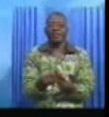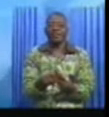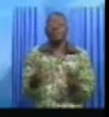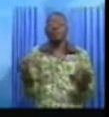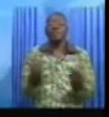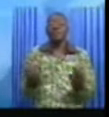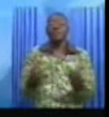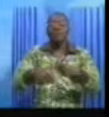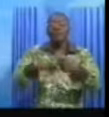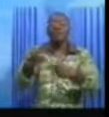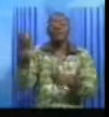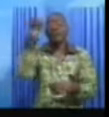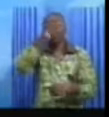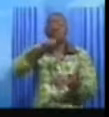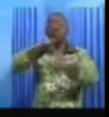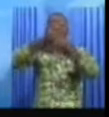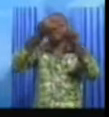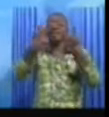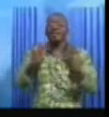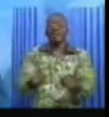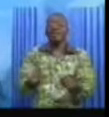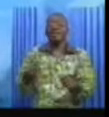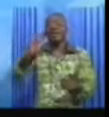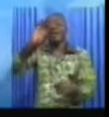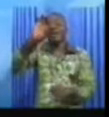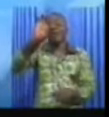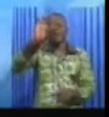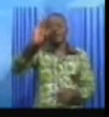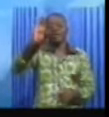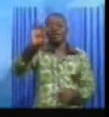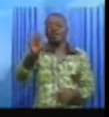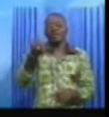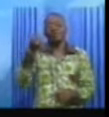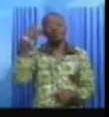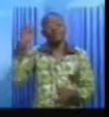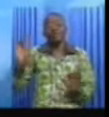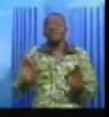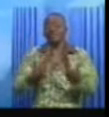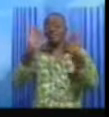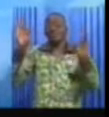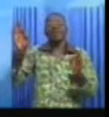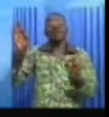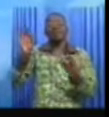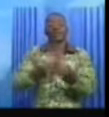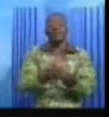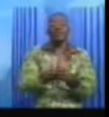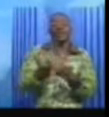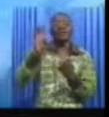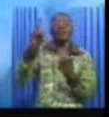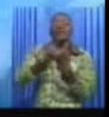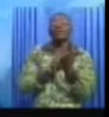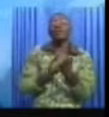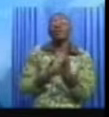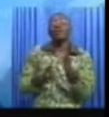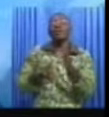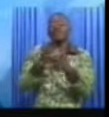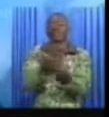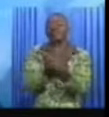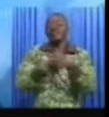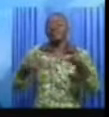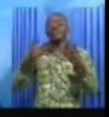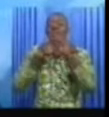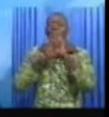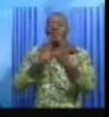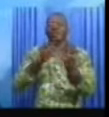Où va l'Afrique? C'est à cette question que la 9e édition du Festival Ciné Droit Libre tente de répondre cette année depuis